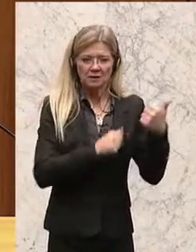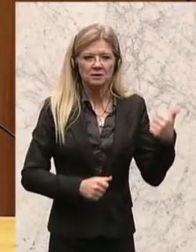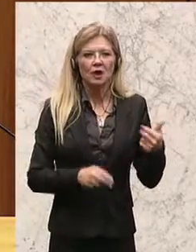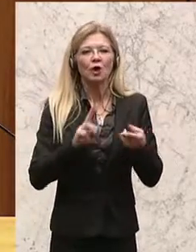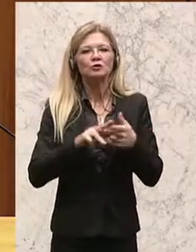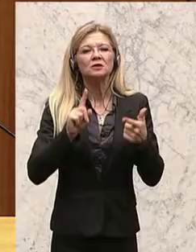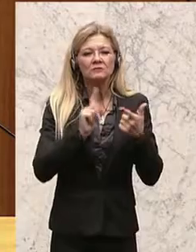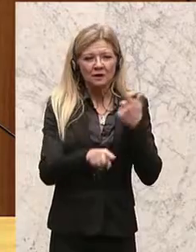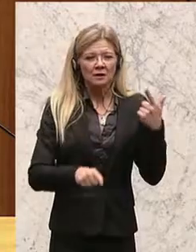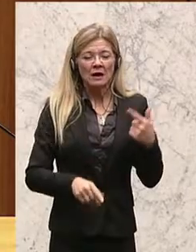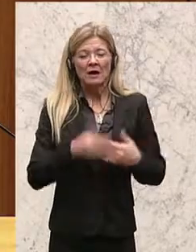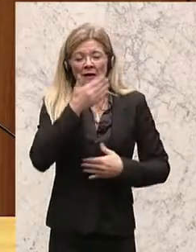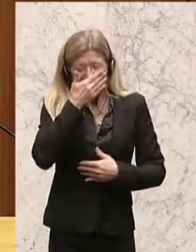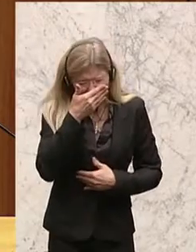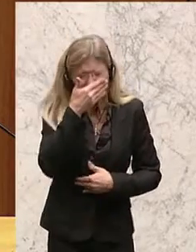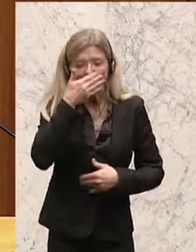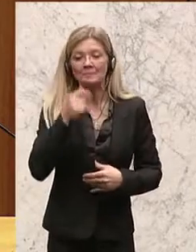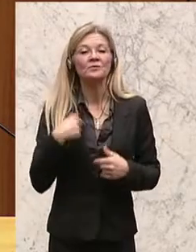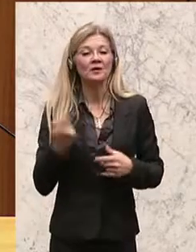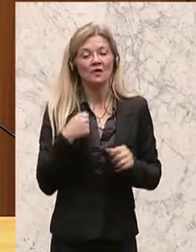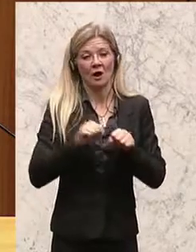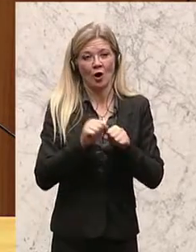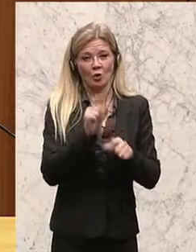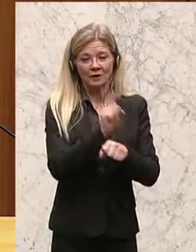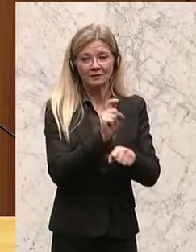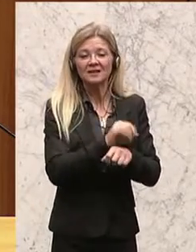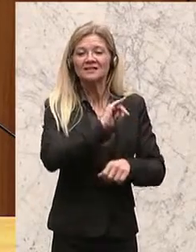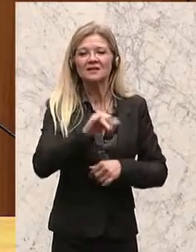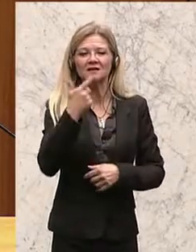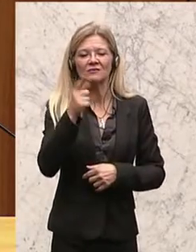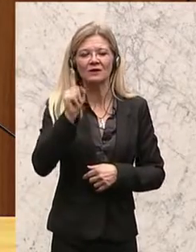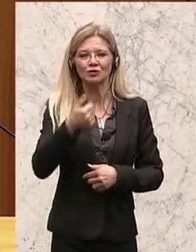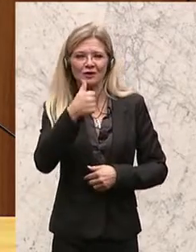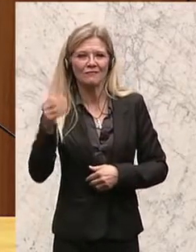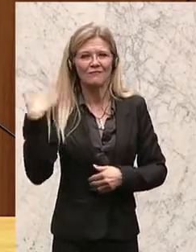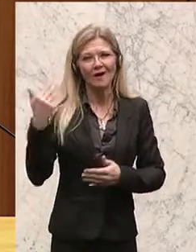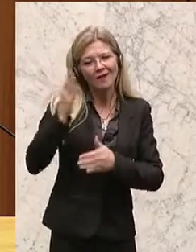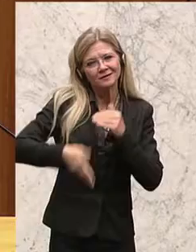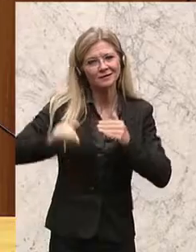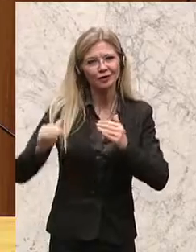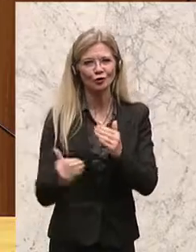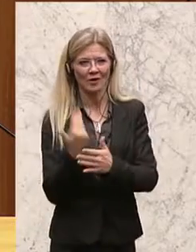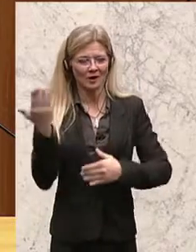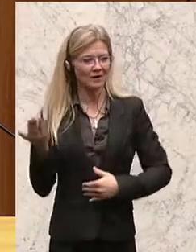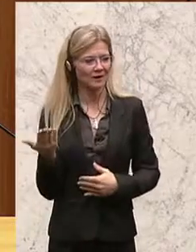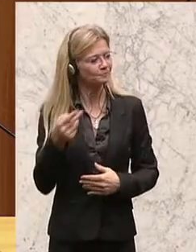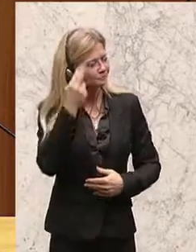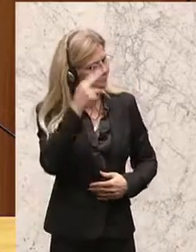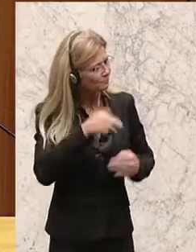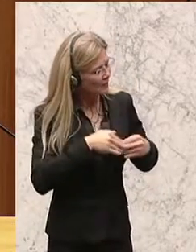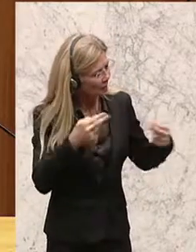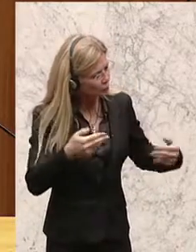zwar seit anbeginn seit dem jahr 2011 bis hin zur letzten novelle der bundesminister mich die tatsache dass vor allem im bereich der